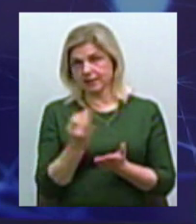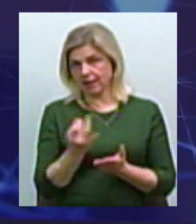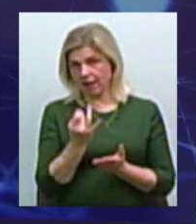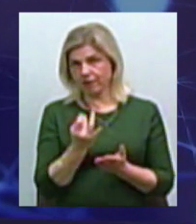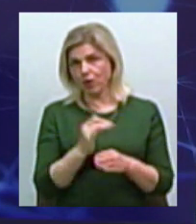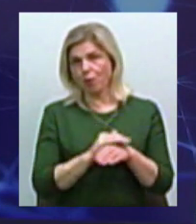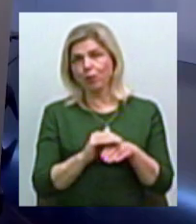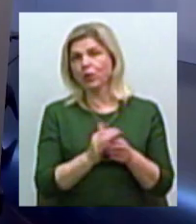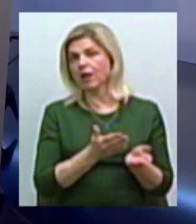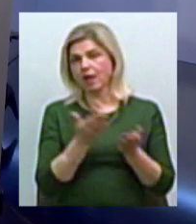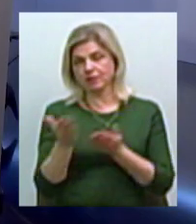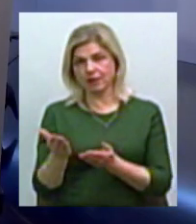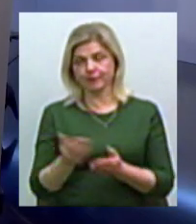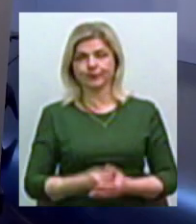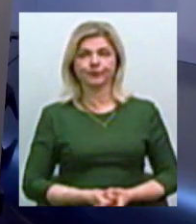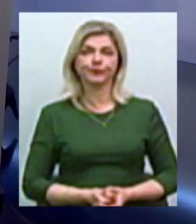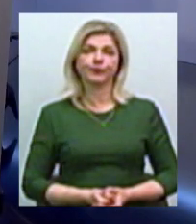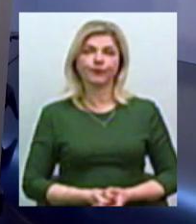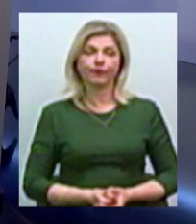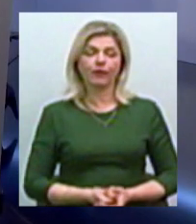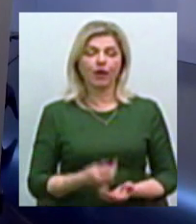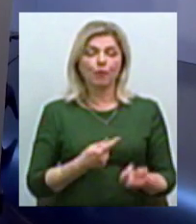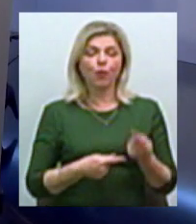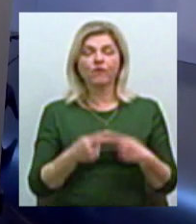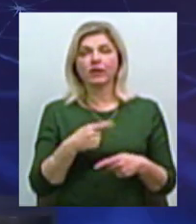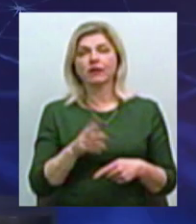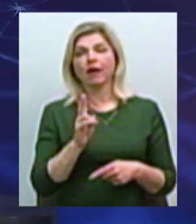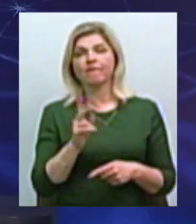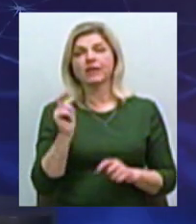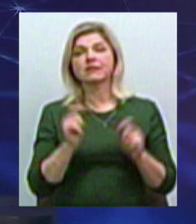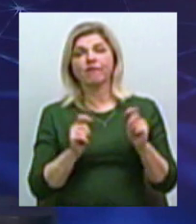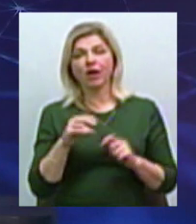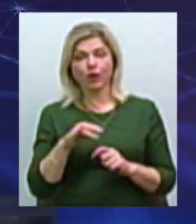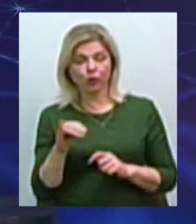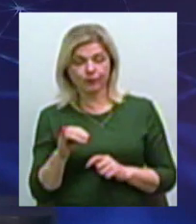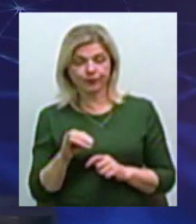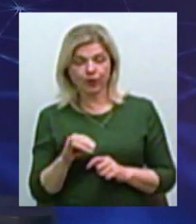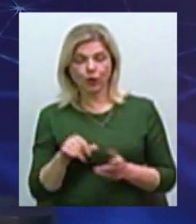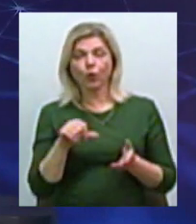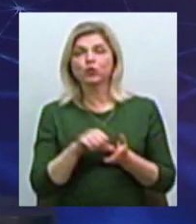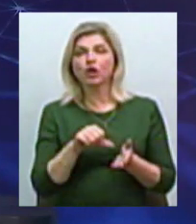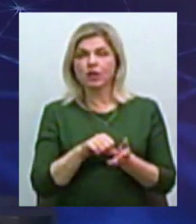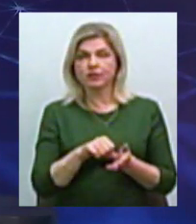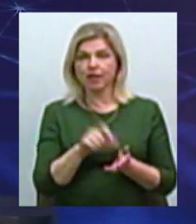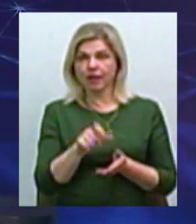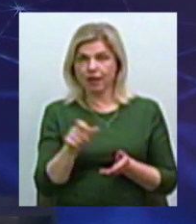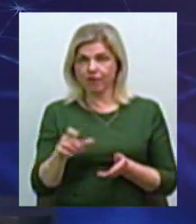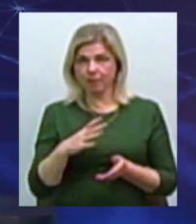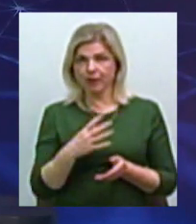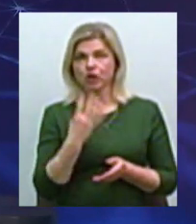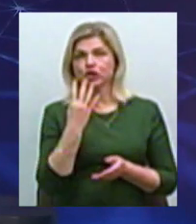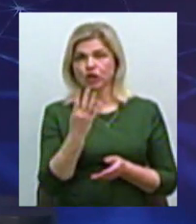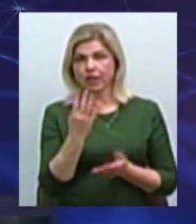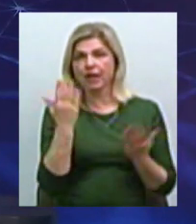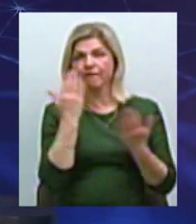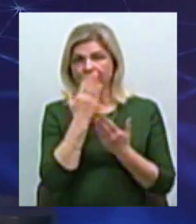ми тільки за. Я зрозуміла. Повертаючись до фестивалю, учасників було 4, тобто 4 короткометражні фільми